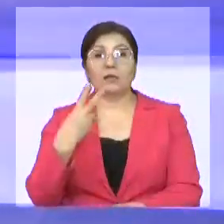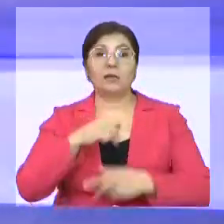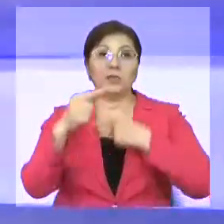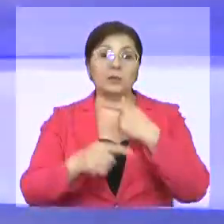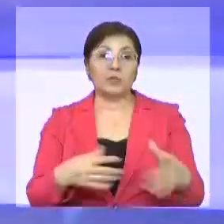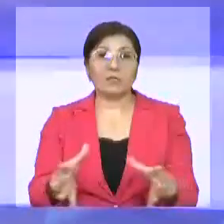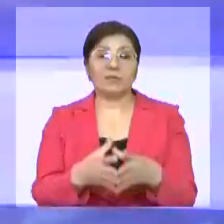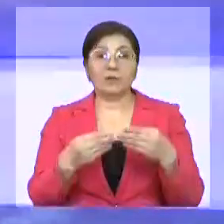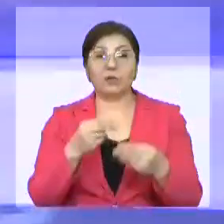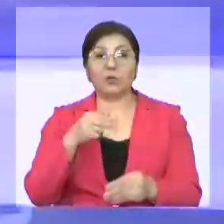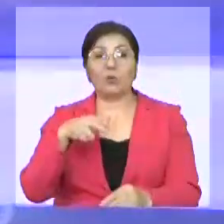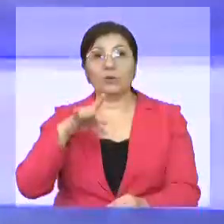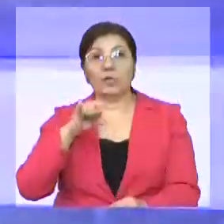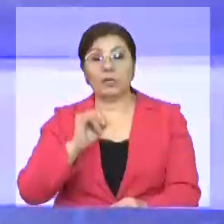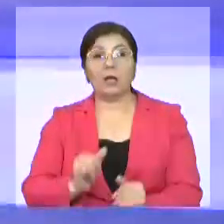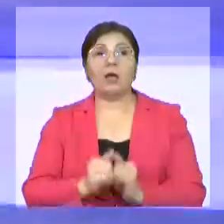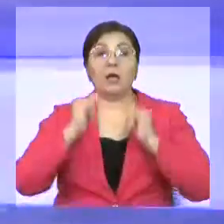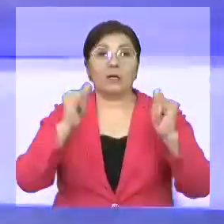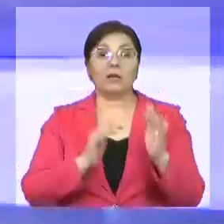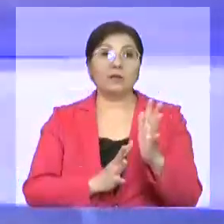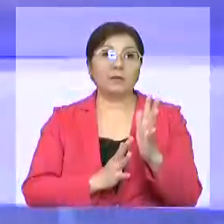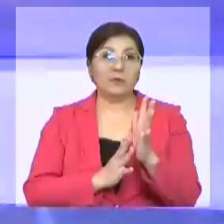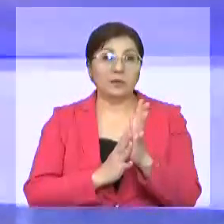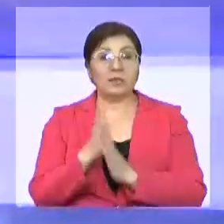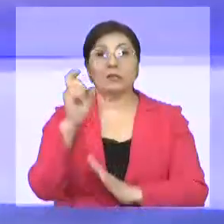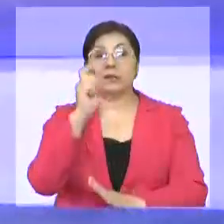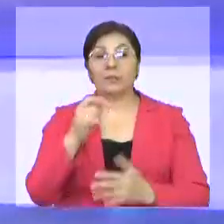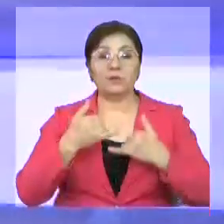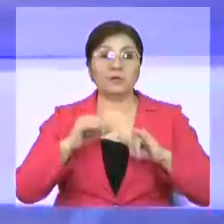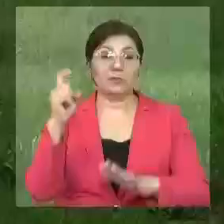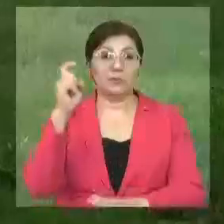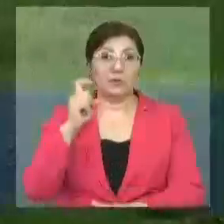семьи Кудря развивает сферу растениеводства и животноводства.